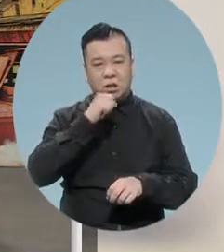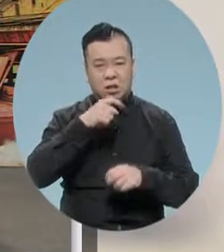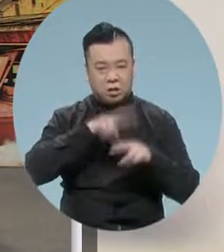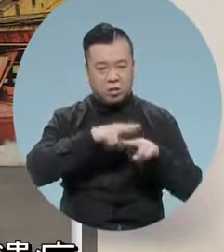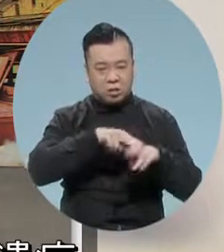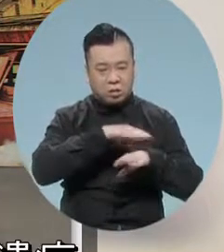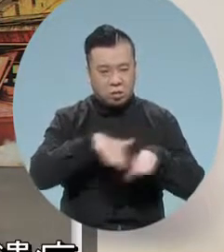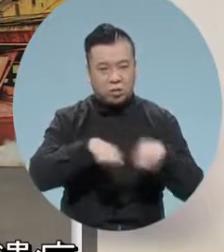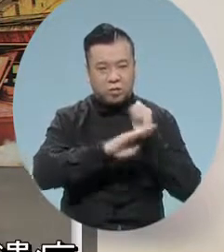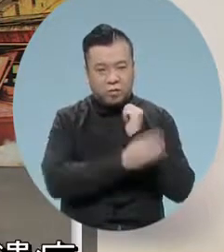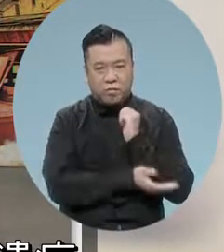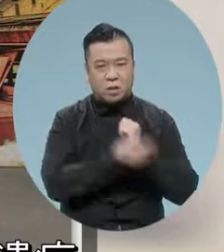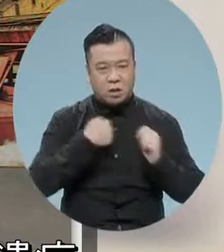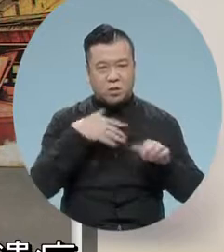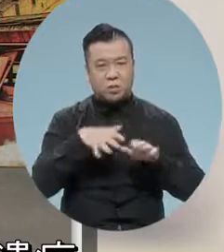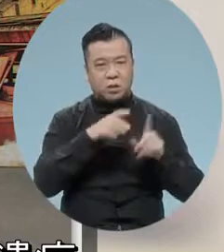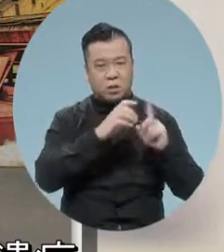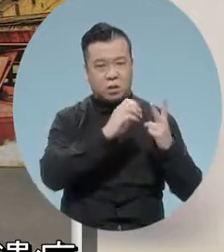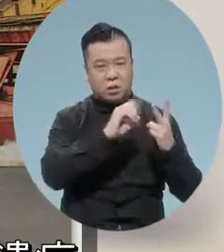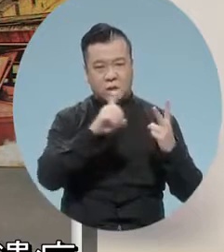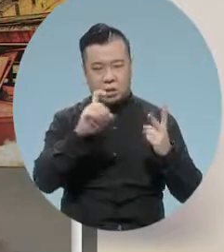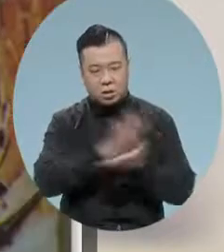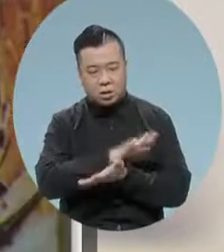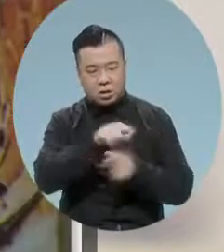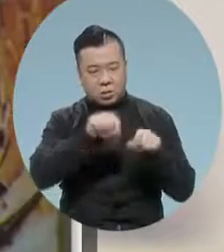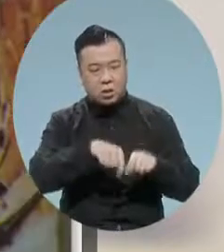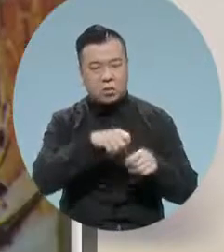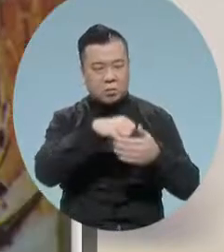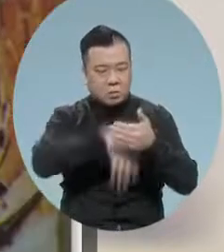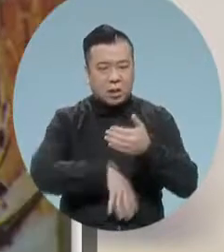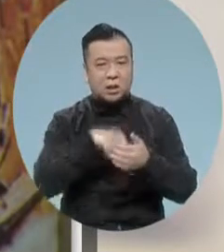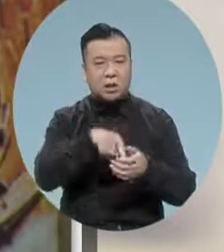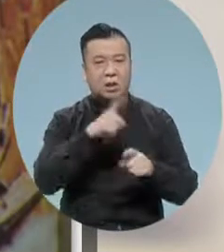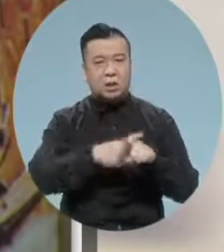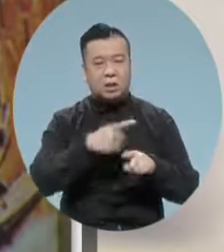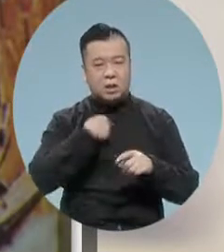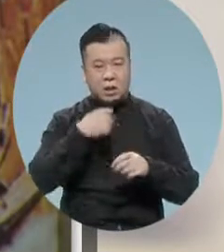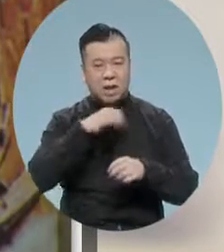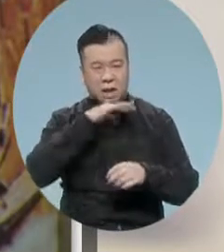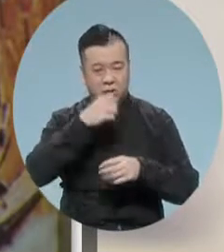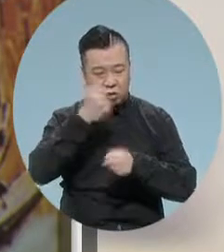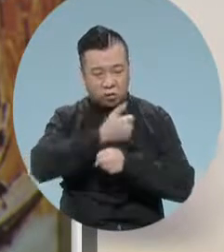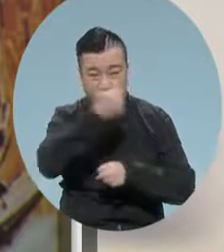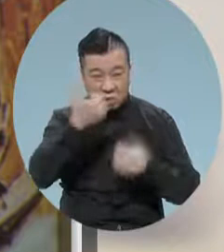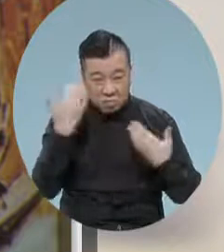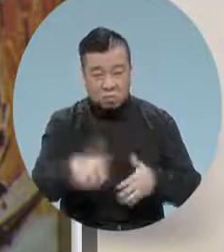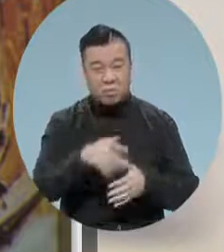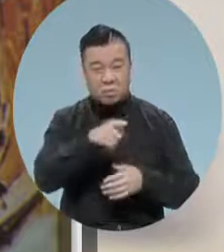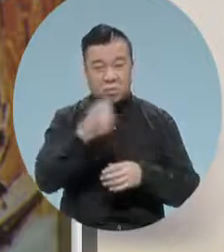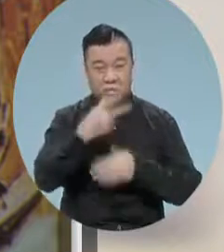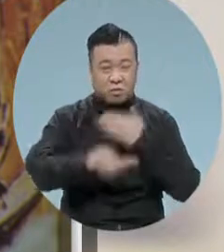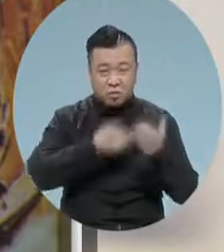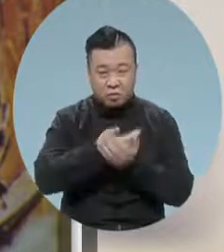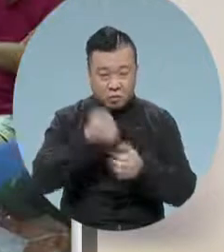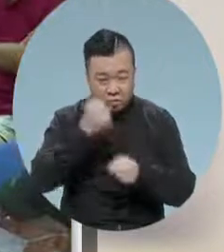安法。我哋要處理翻2019年之後嗰啲後遺症，因為現階段咧，我哋搞唔翻呢個秩序咧，我哋唔能夠再好好地